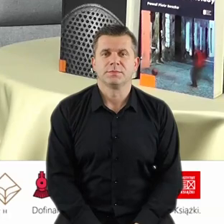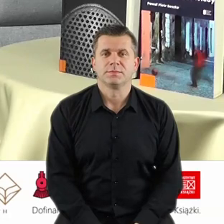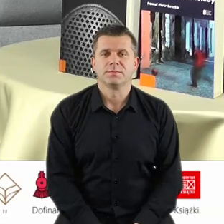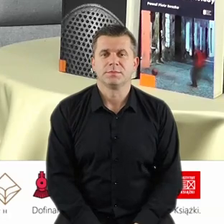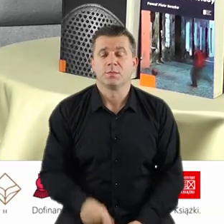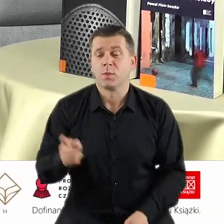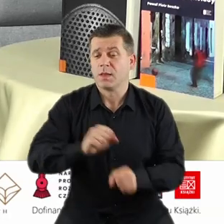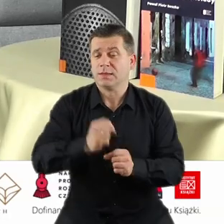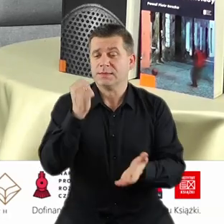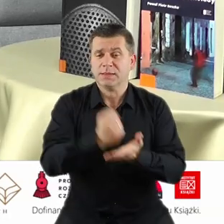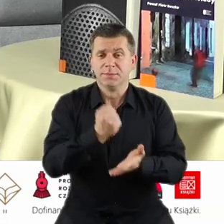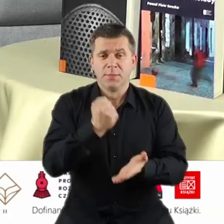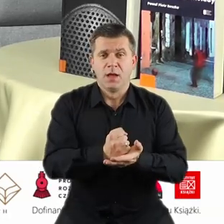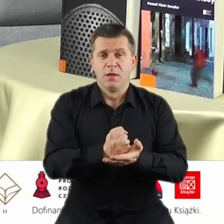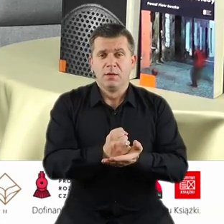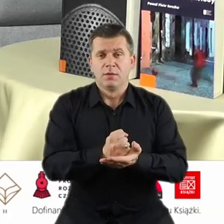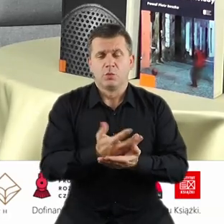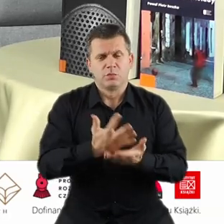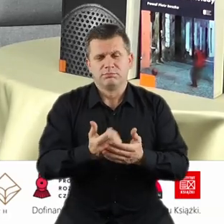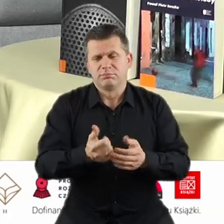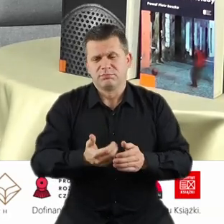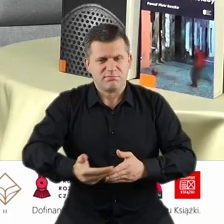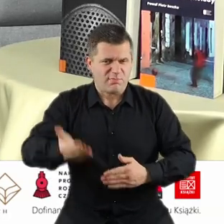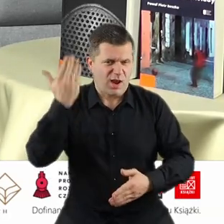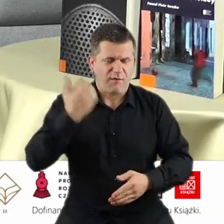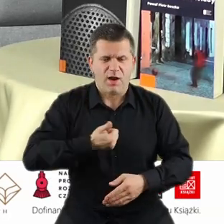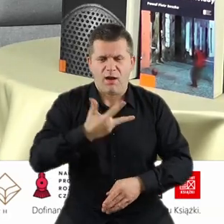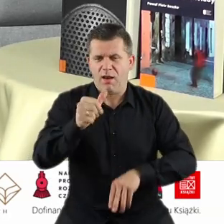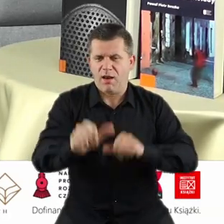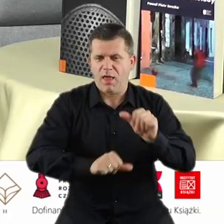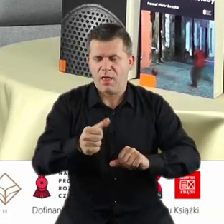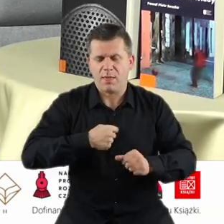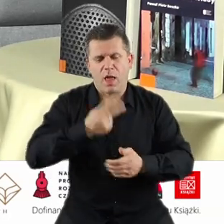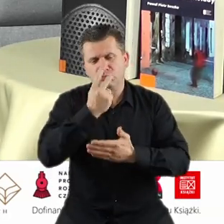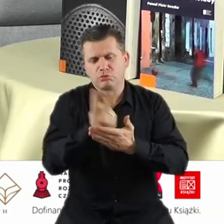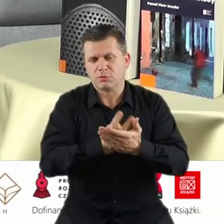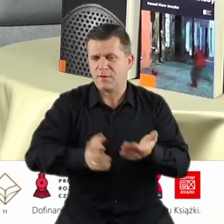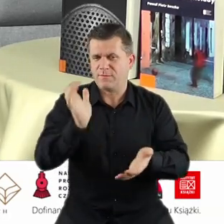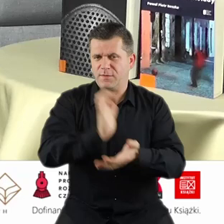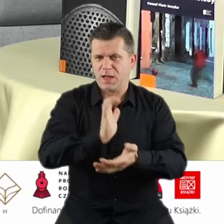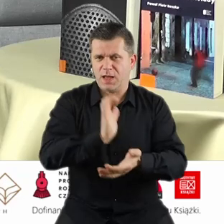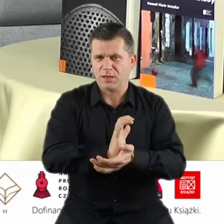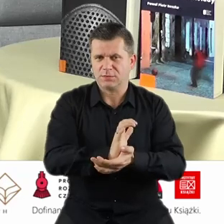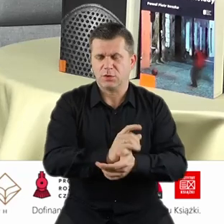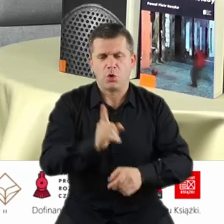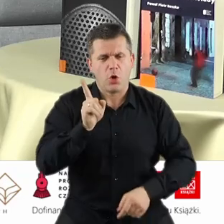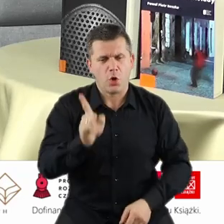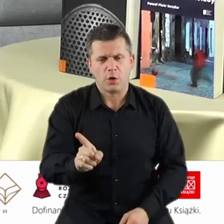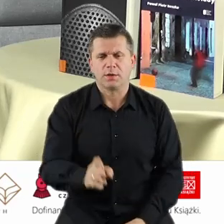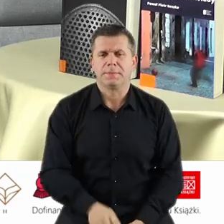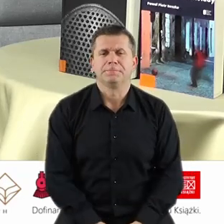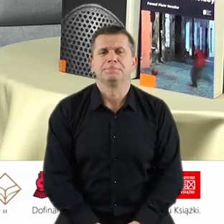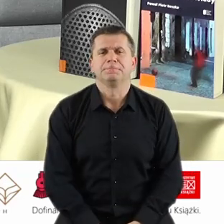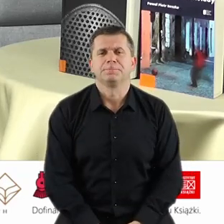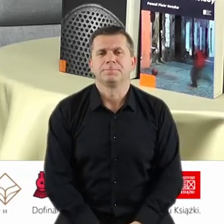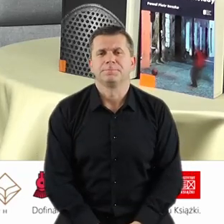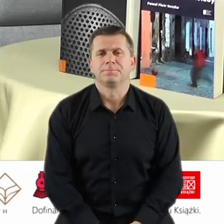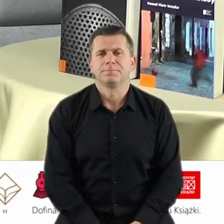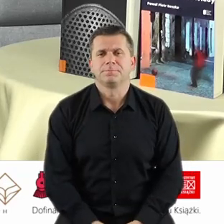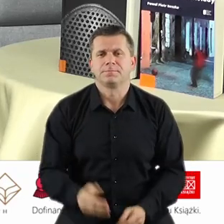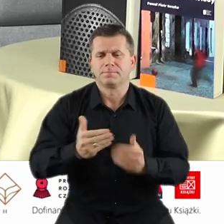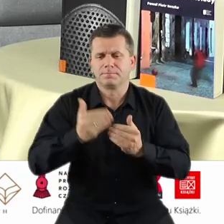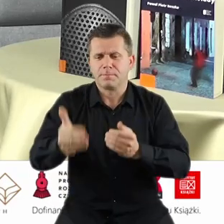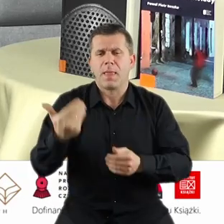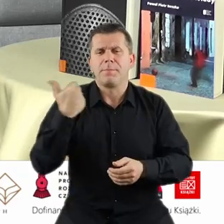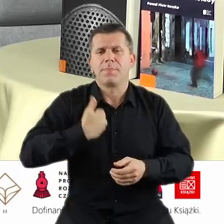No, to jest akurat sprawa już sprzed kilkunastu lat. Przeczytałem w lokalnej gazecie o tym, że